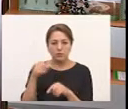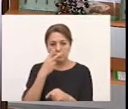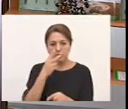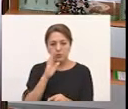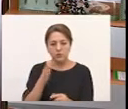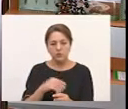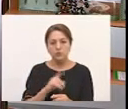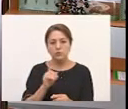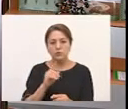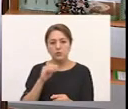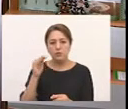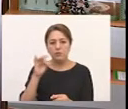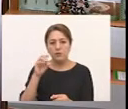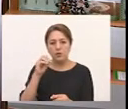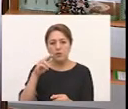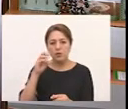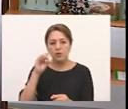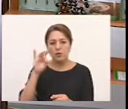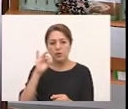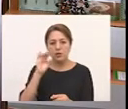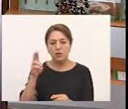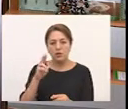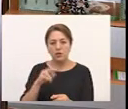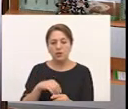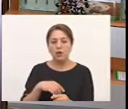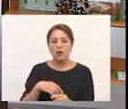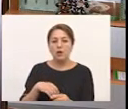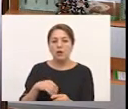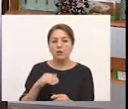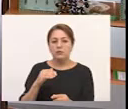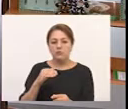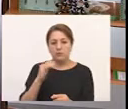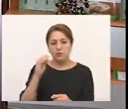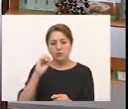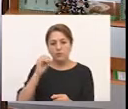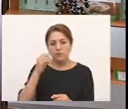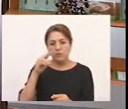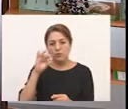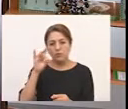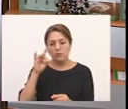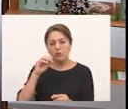Фредерик, которого Пугачев называет просто Федор Федорович?